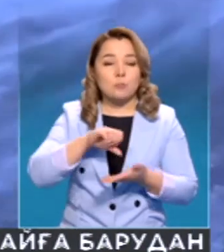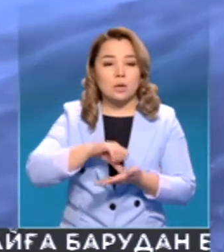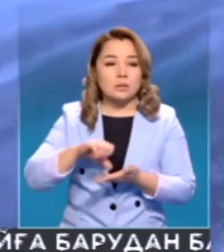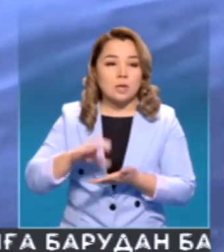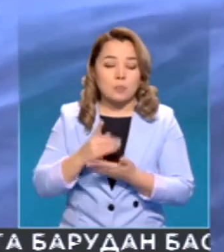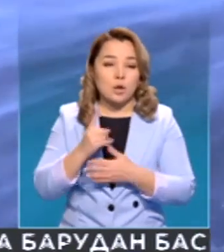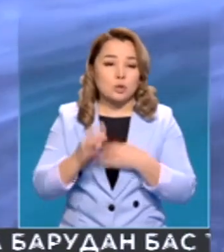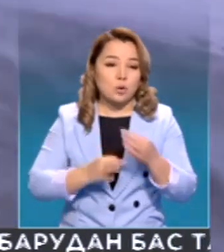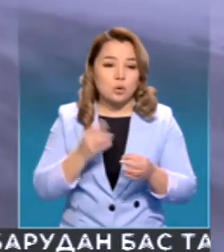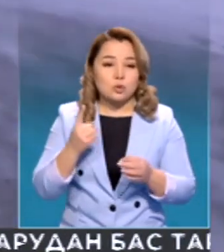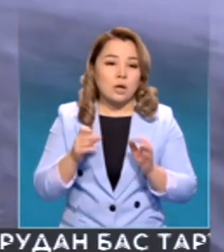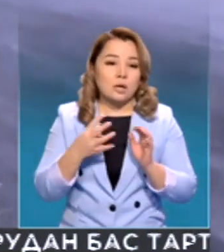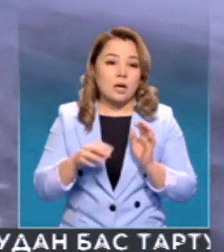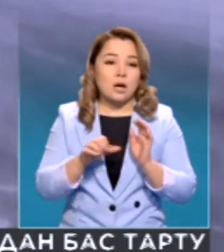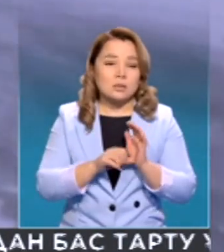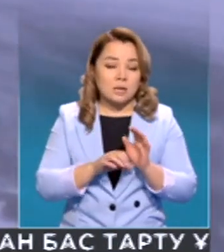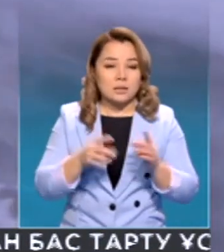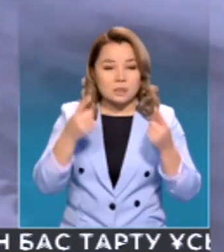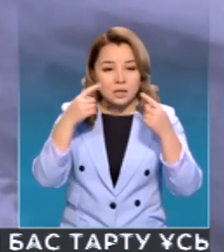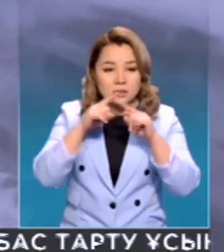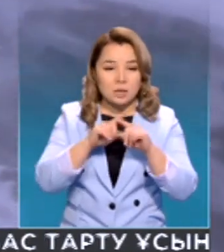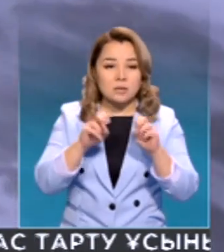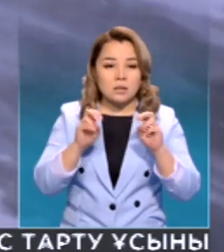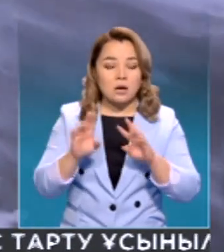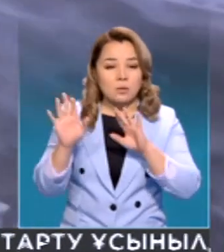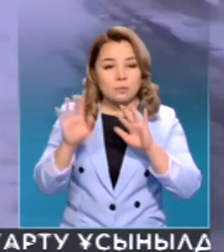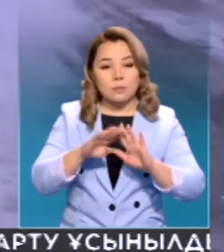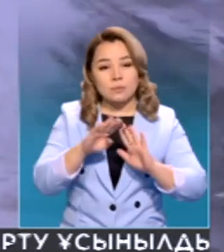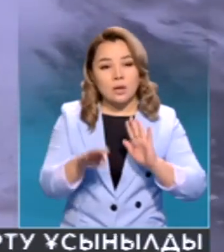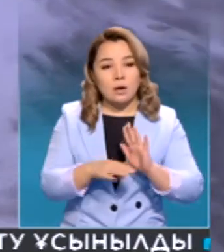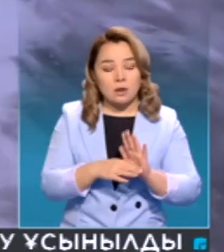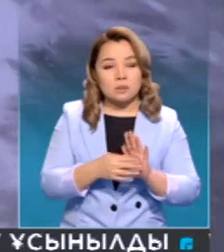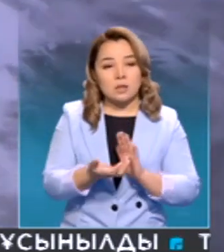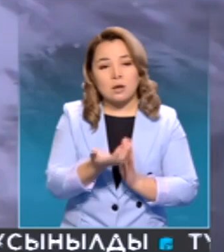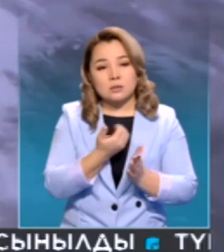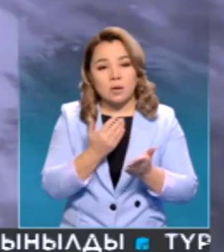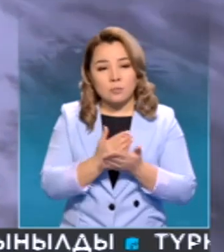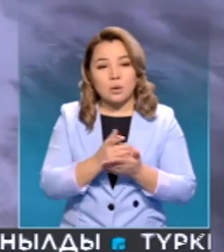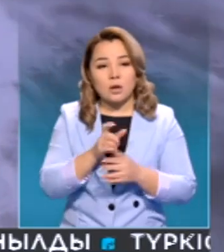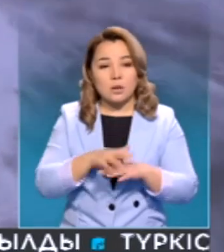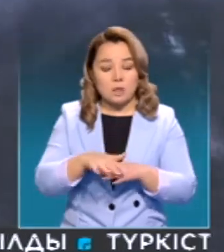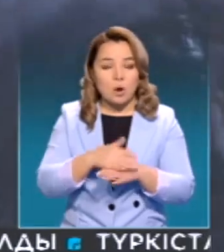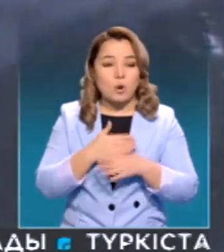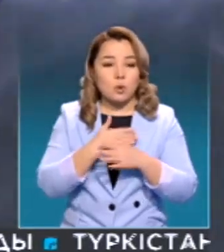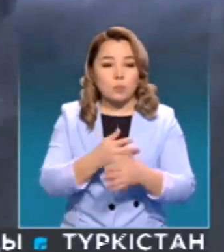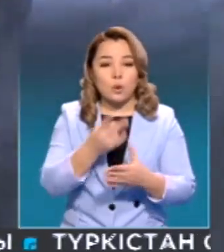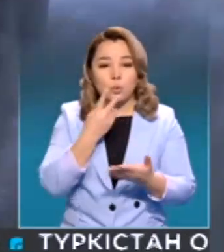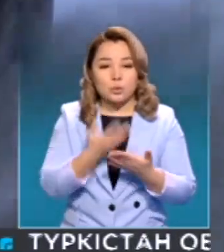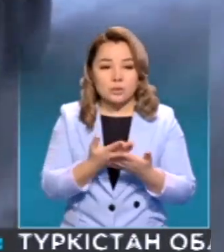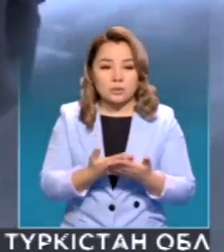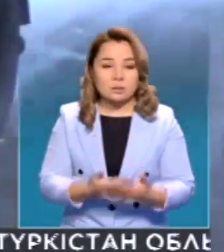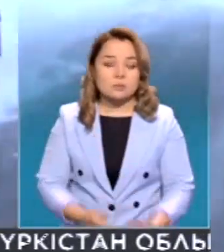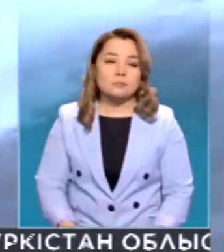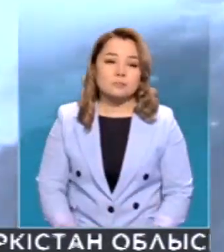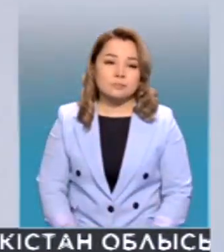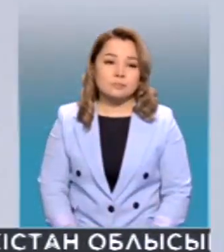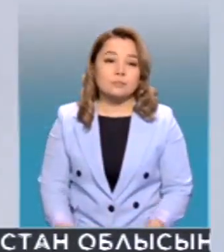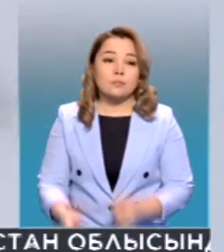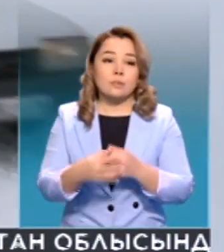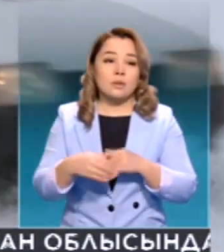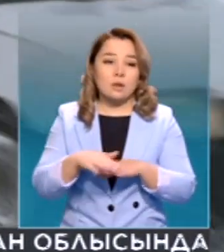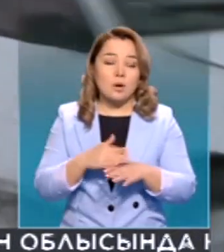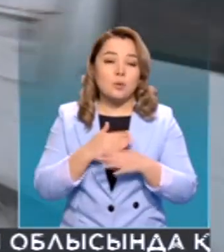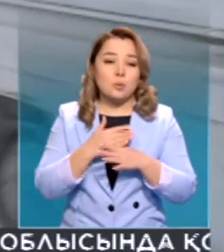Соңғы тәулікте 146 техника қар құрсауынан шығарылып, жолда қалған барлық адамға көмек көрсетілді. Аймақтардағы